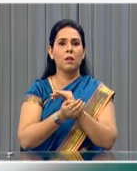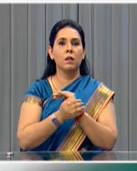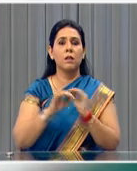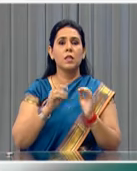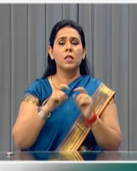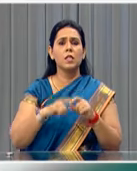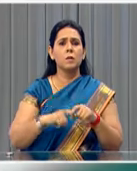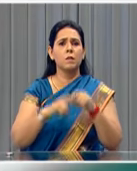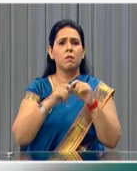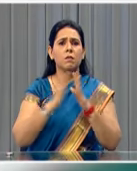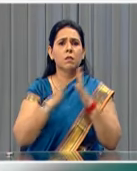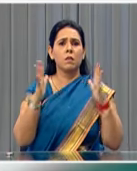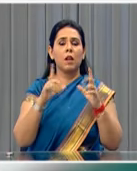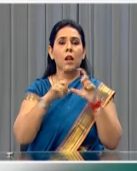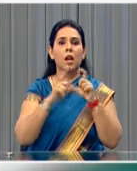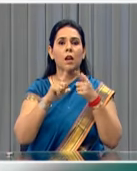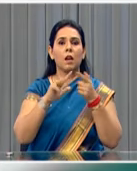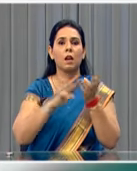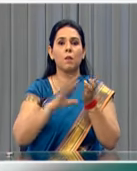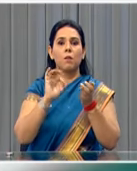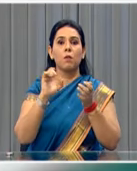सबसे बड़े लोकतंत्र का